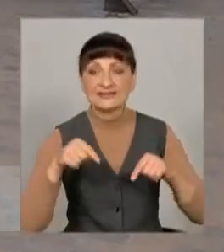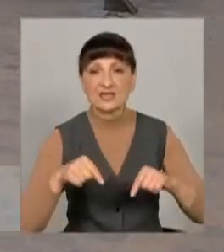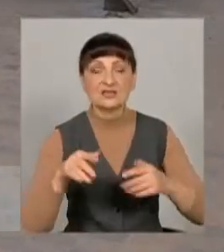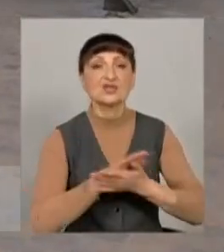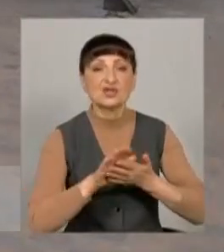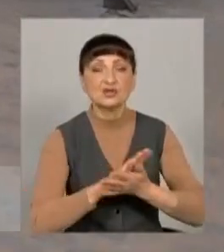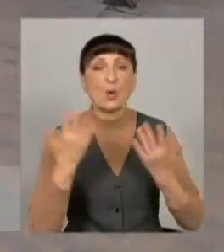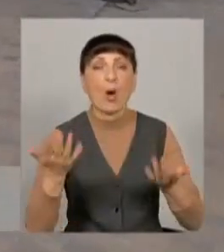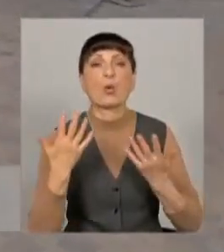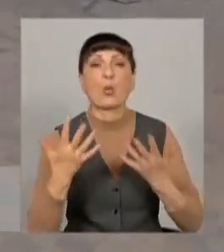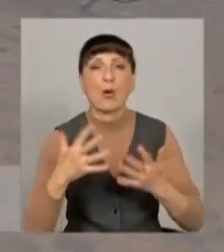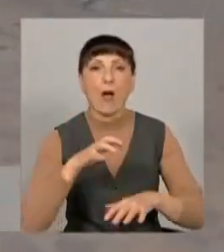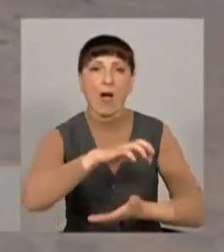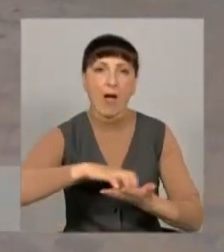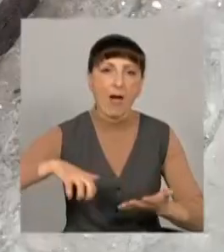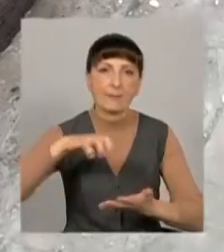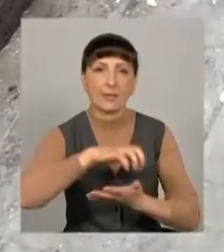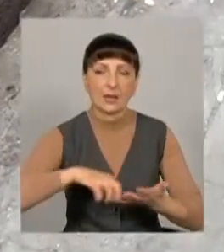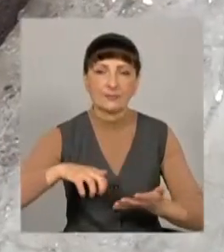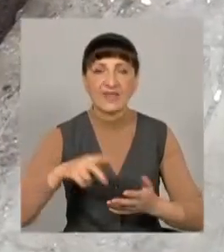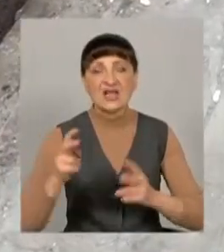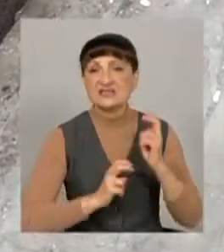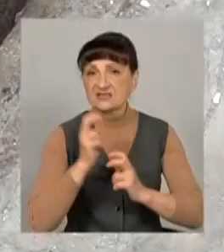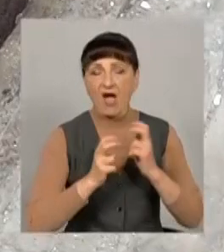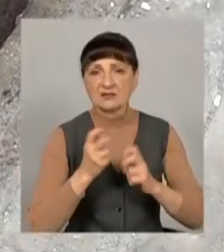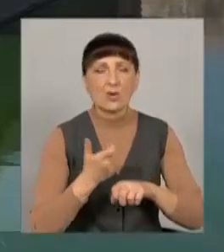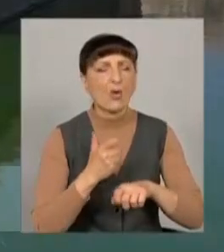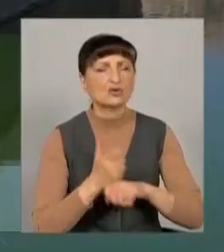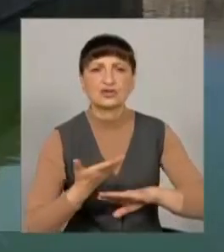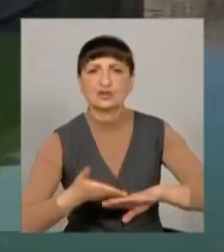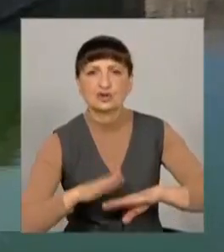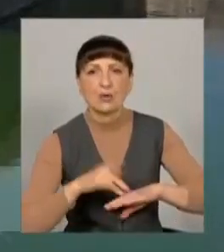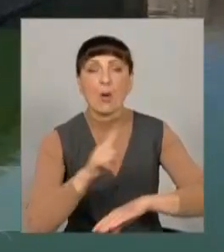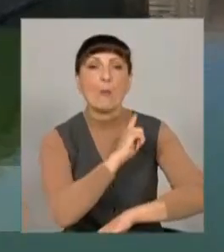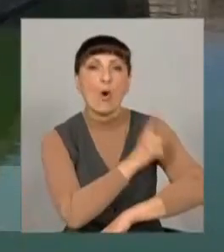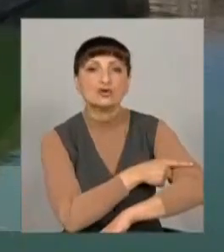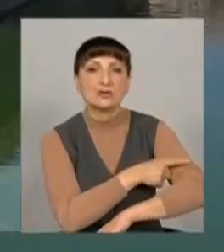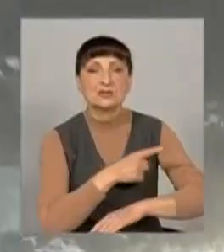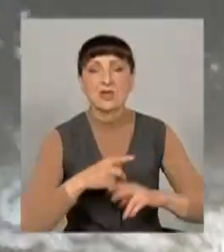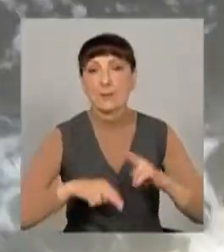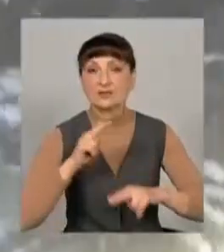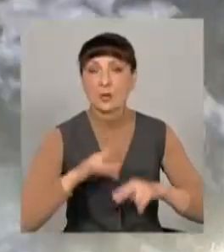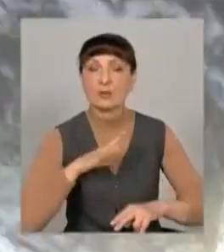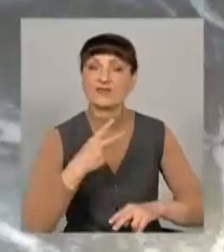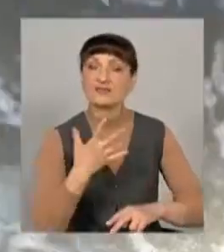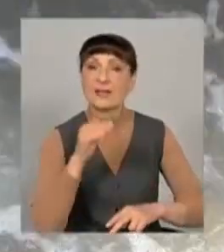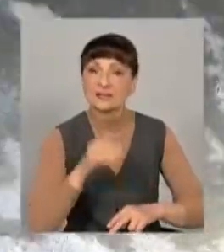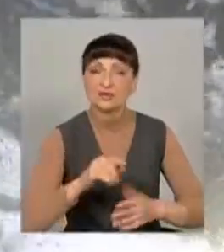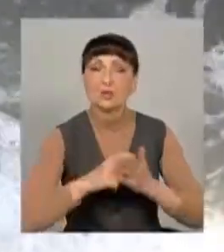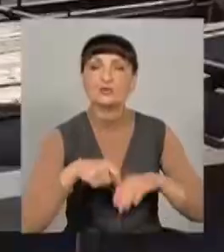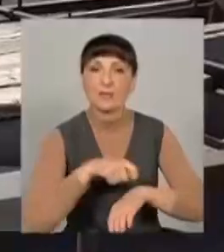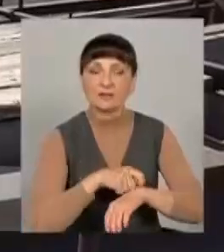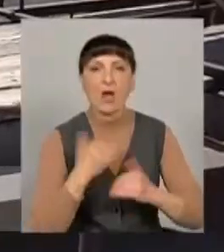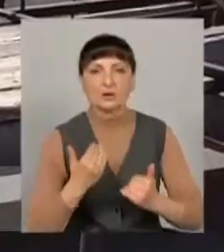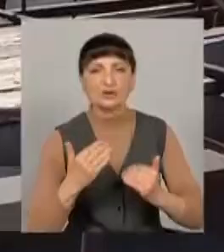чистится вручную. Станция испытывает колоссальные нагрузки, ведь ее мощность при постройке 25 тысяч кубических метров.